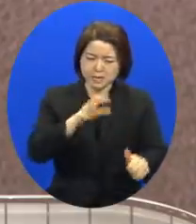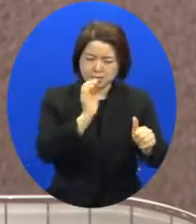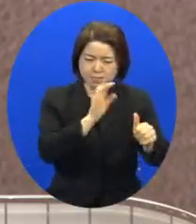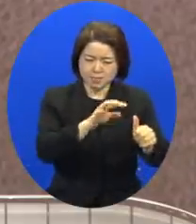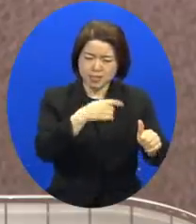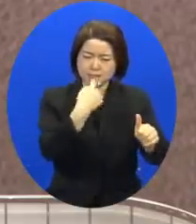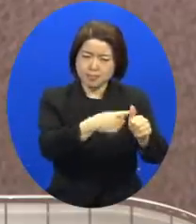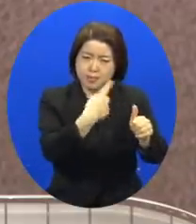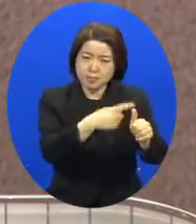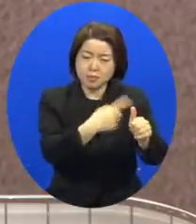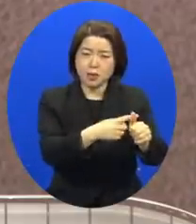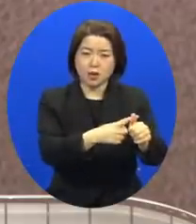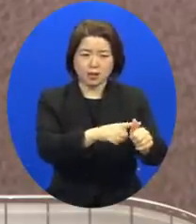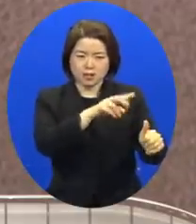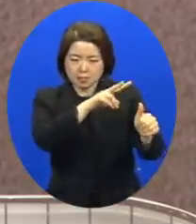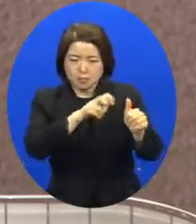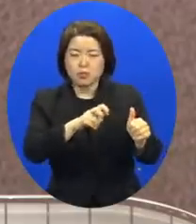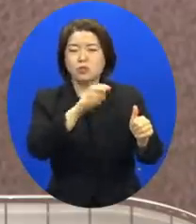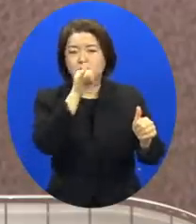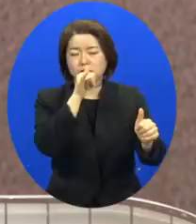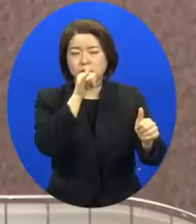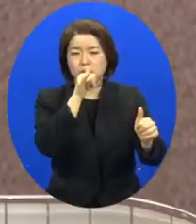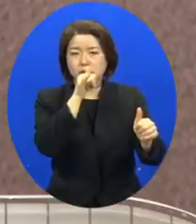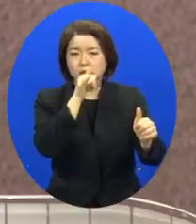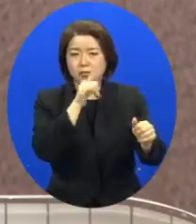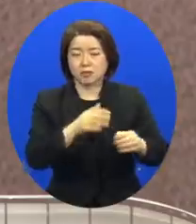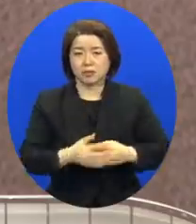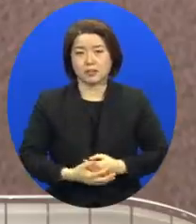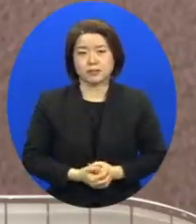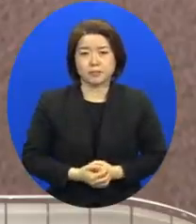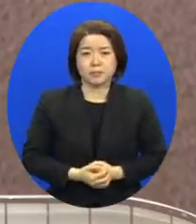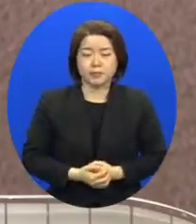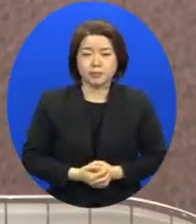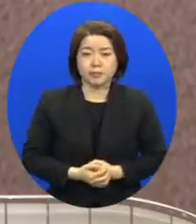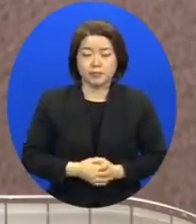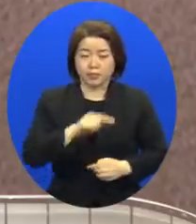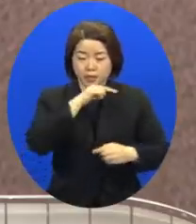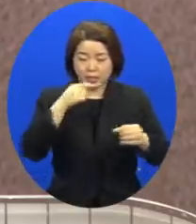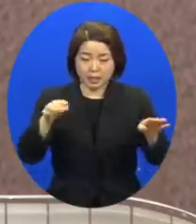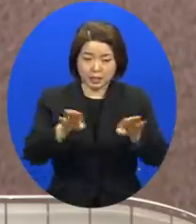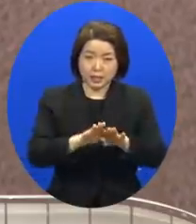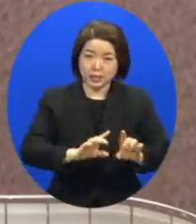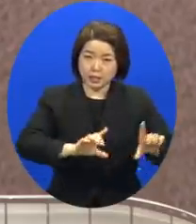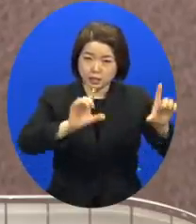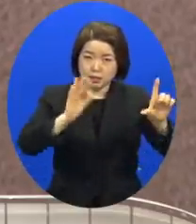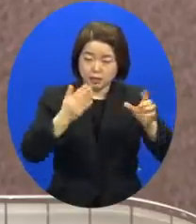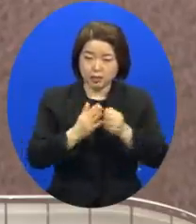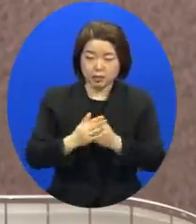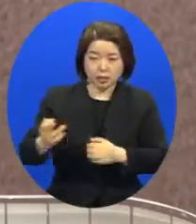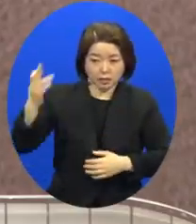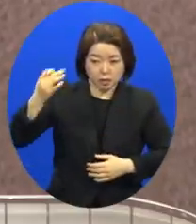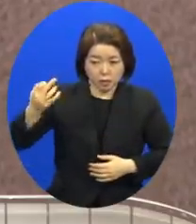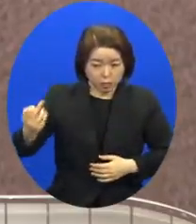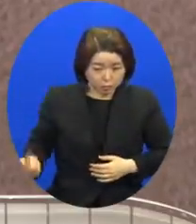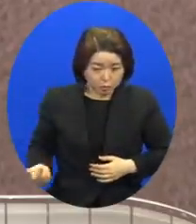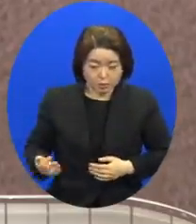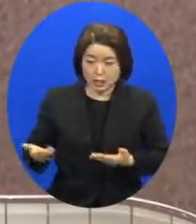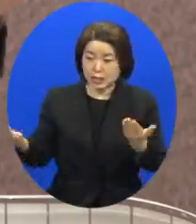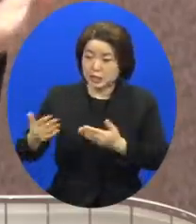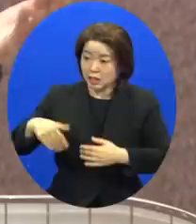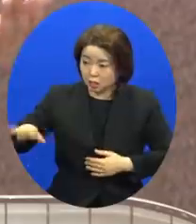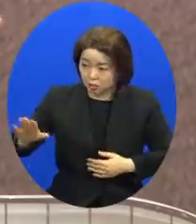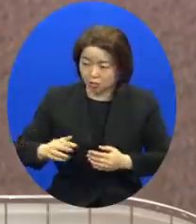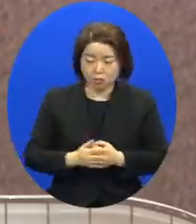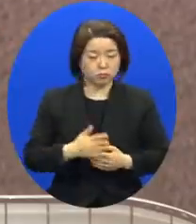또 얼마나 미워 했는지 모르고 일요일 됐는데 형과 동성은 일을 하러 나가는데 자기는